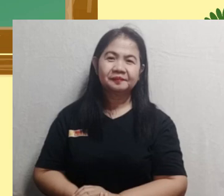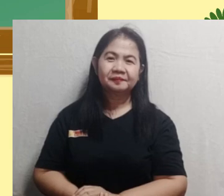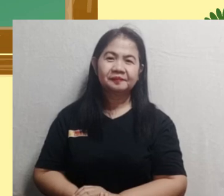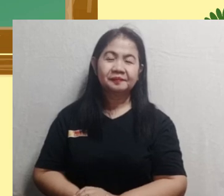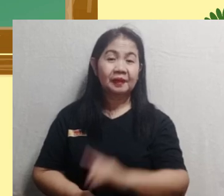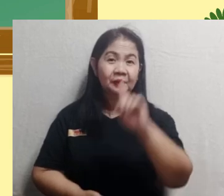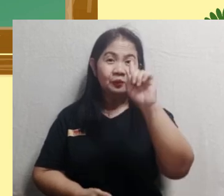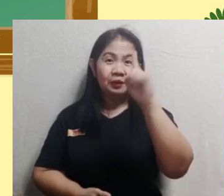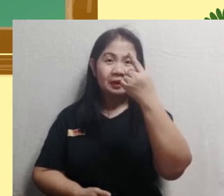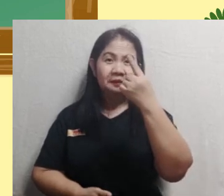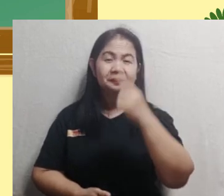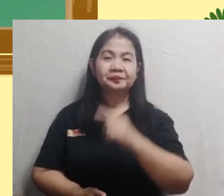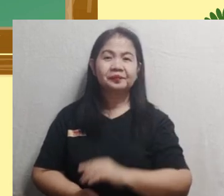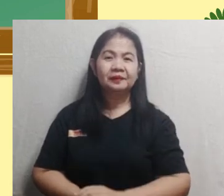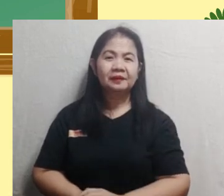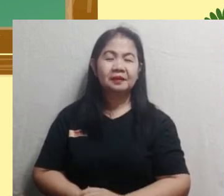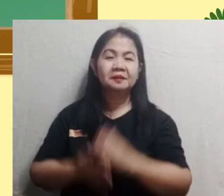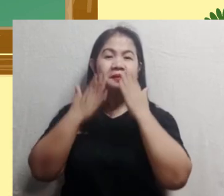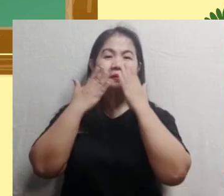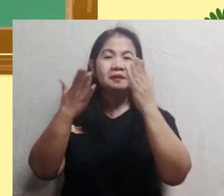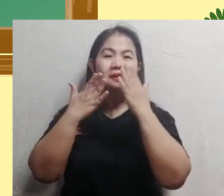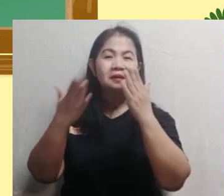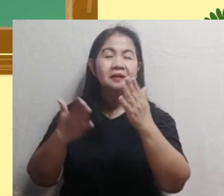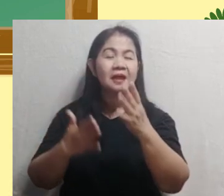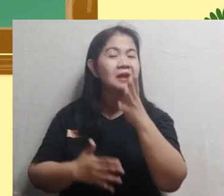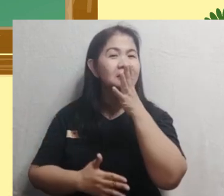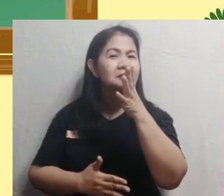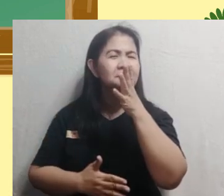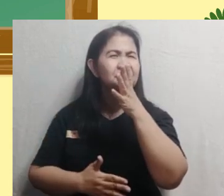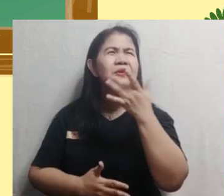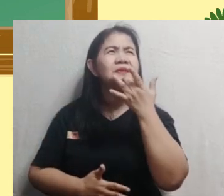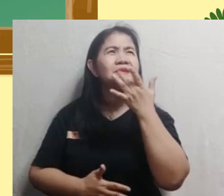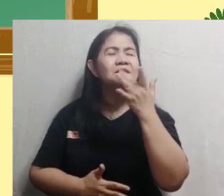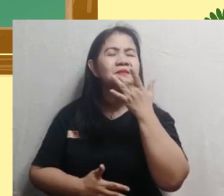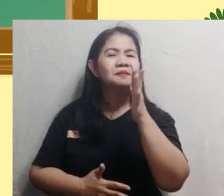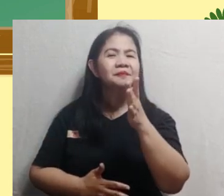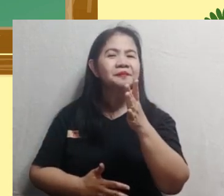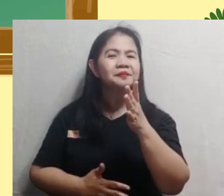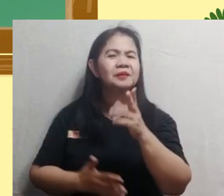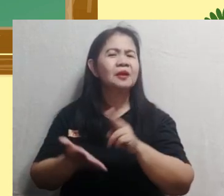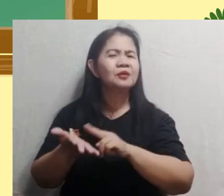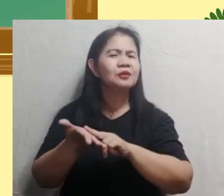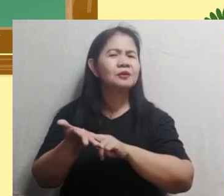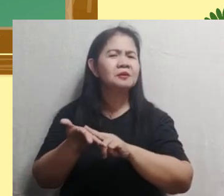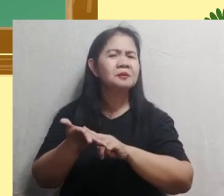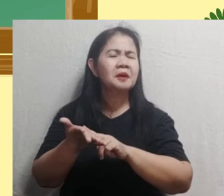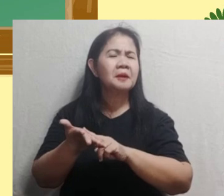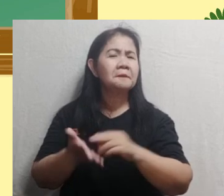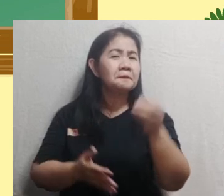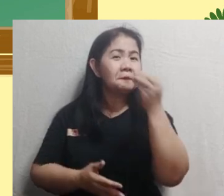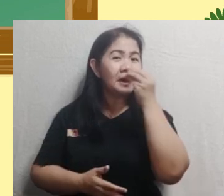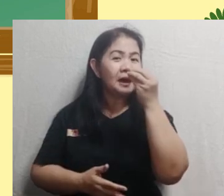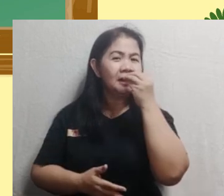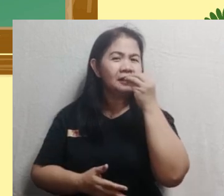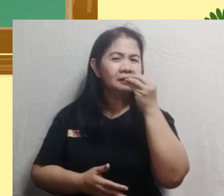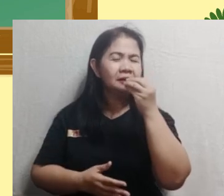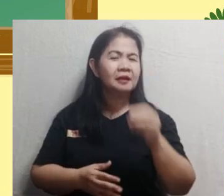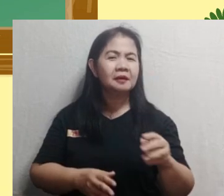Una, nagpapasalamat kay nanay sa masarap at masustansyang pagkain na kanyang inihahanda.